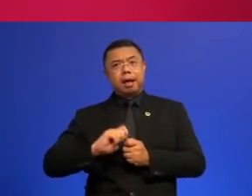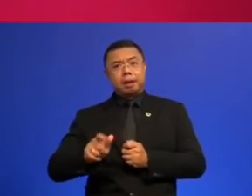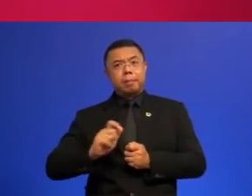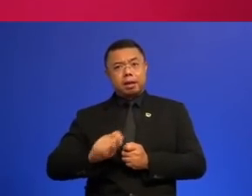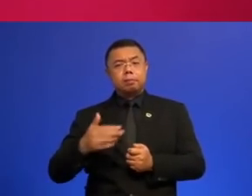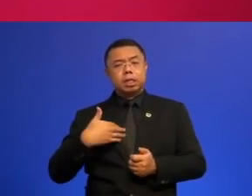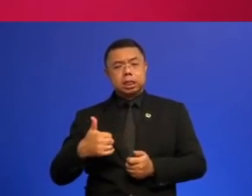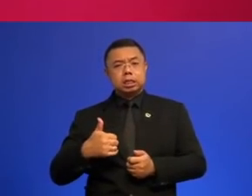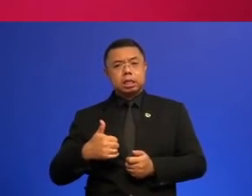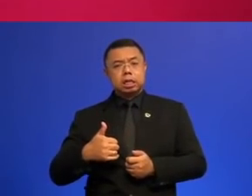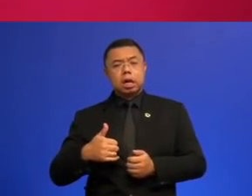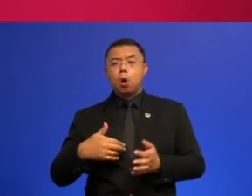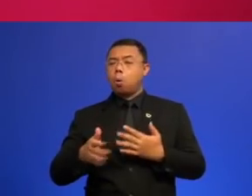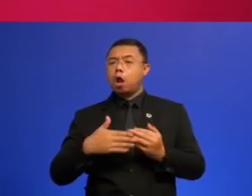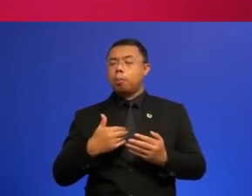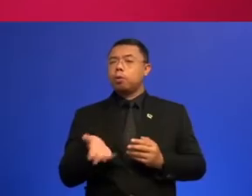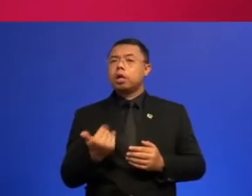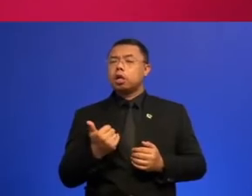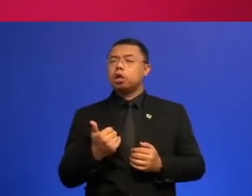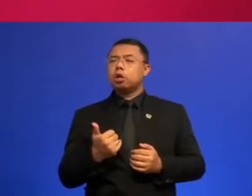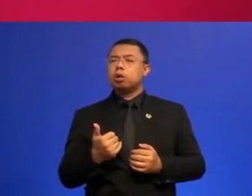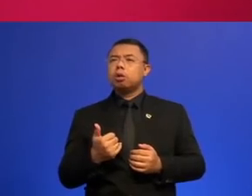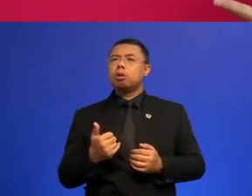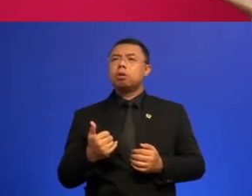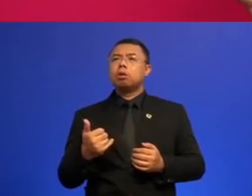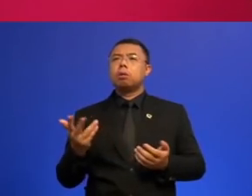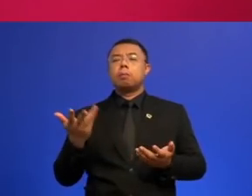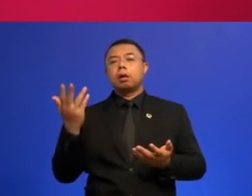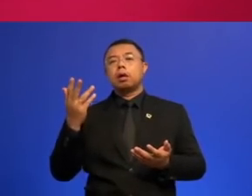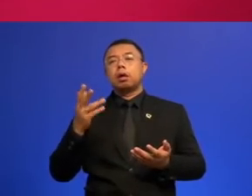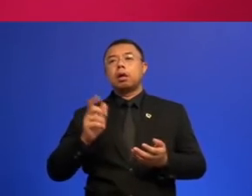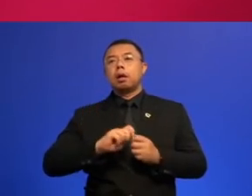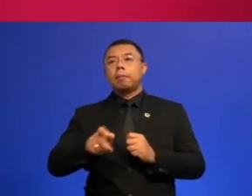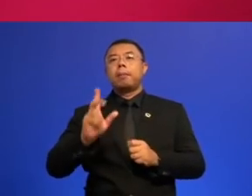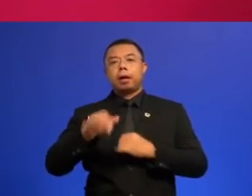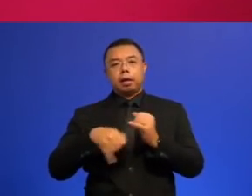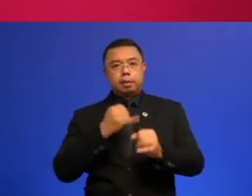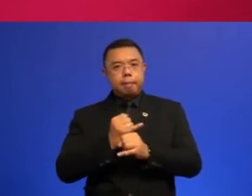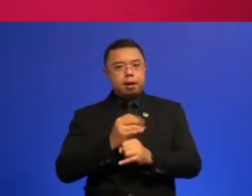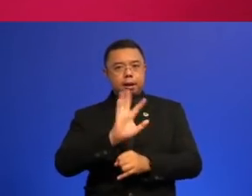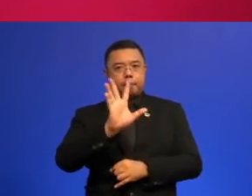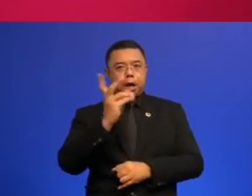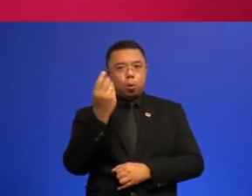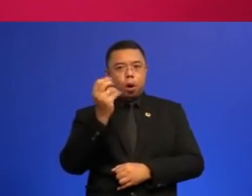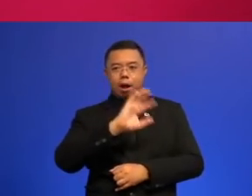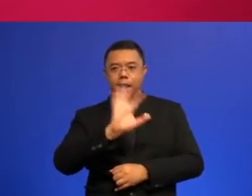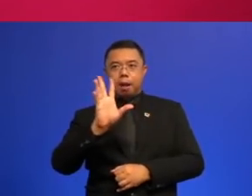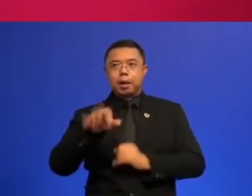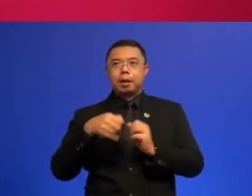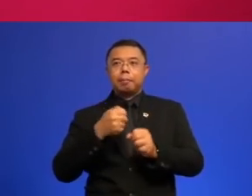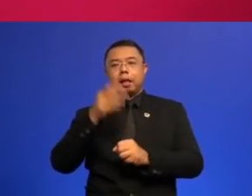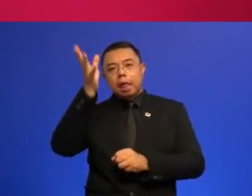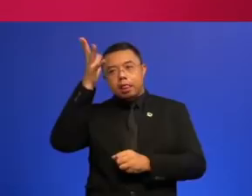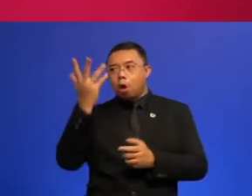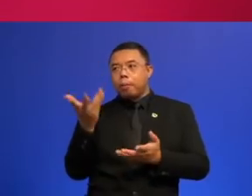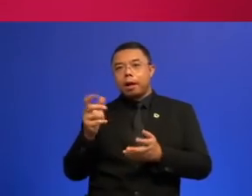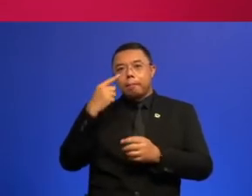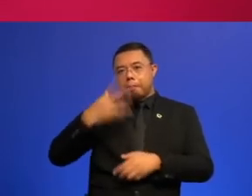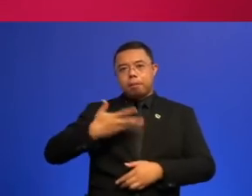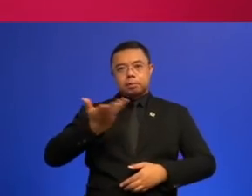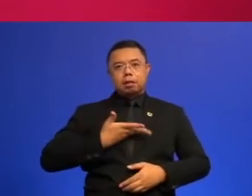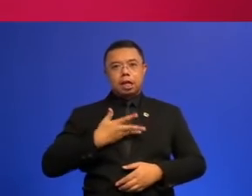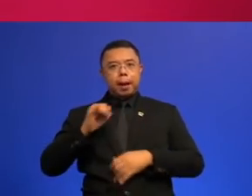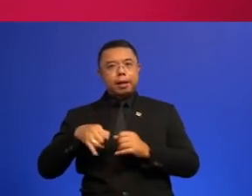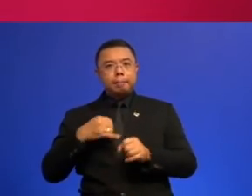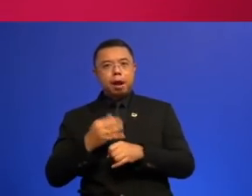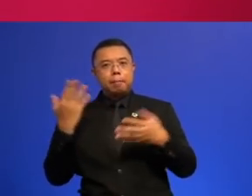walaupun pas-pasan. Hanya bayarnya enggak pakai uang loh, pakai iman. Pakai iman. Saya enggak tahu gimana bank menerimanya